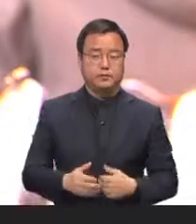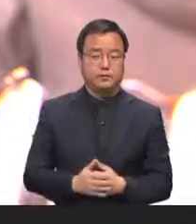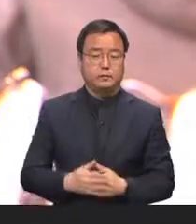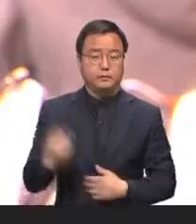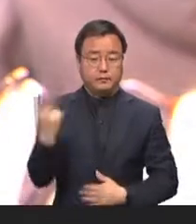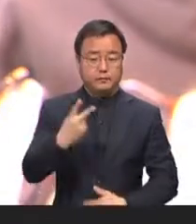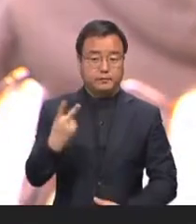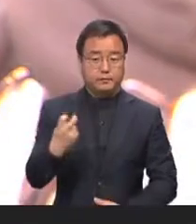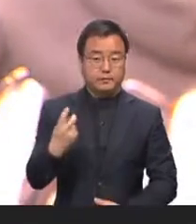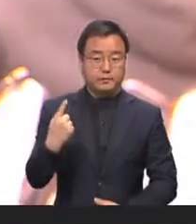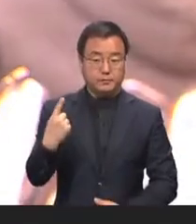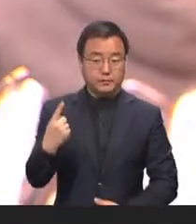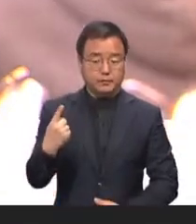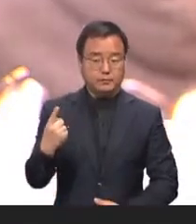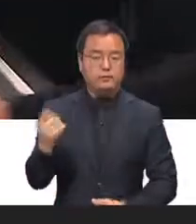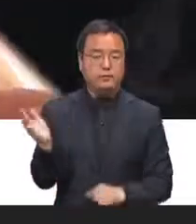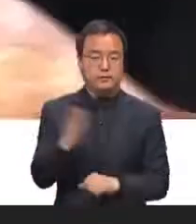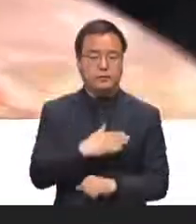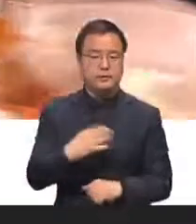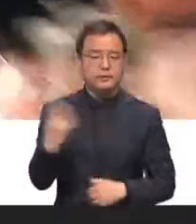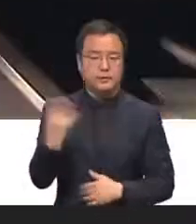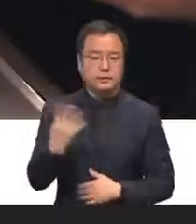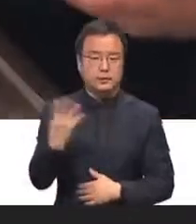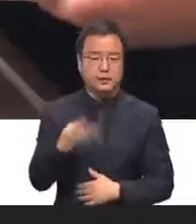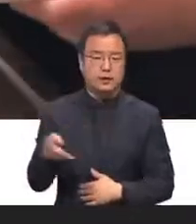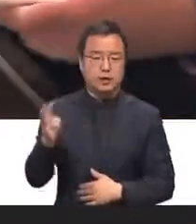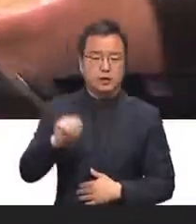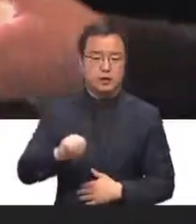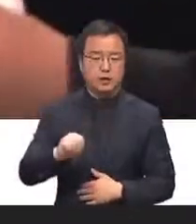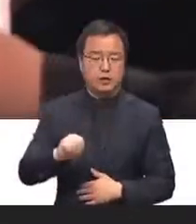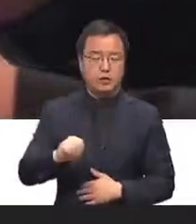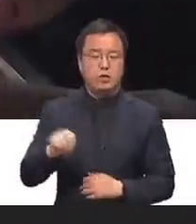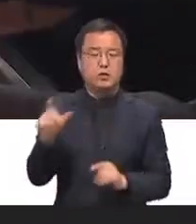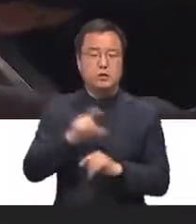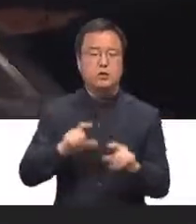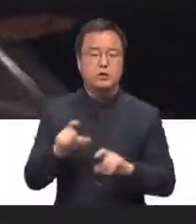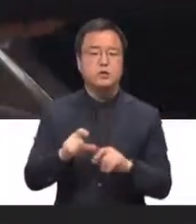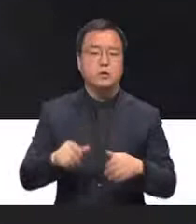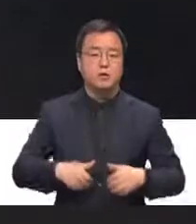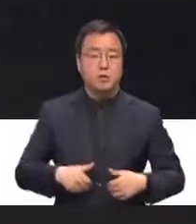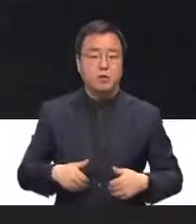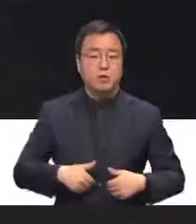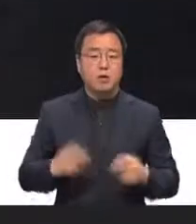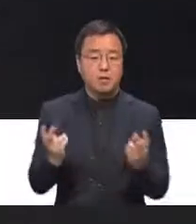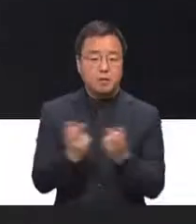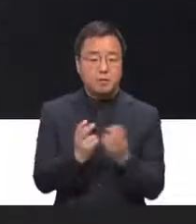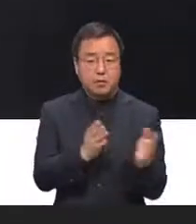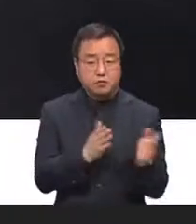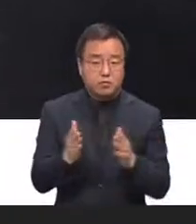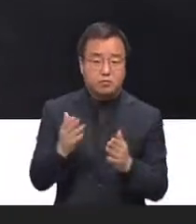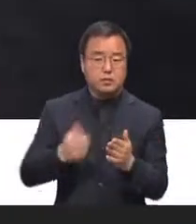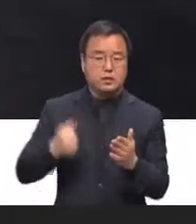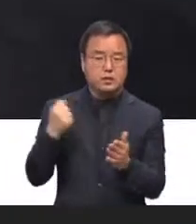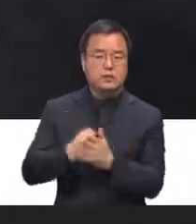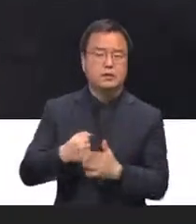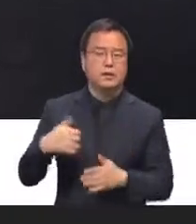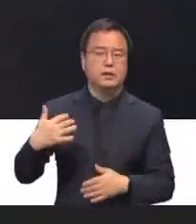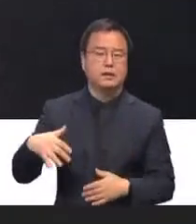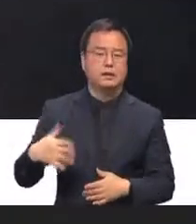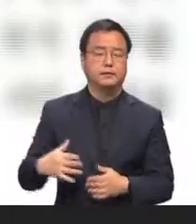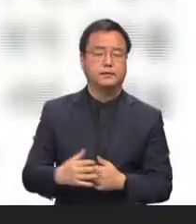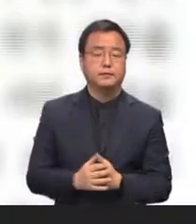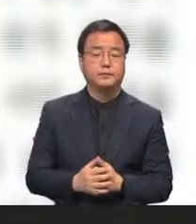2011년엔 4000억원에 달하는 돈이 추가로 필요한데 이 금액을 마련할 방법은 아직 결정되지 않은 상태